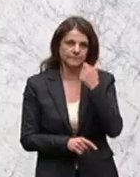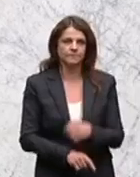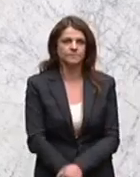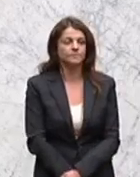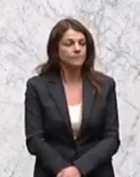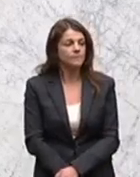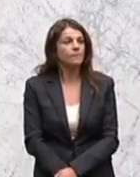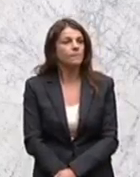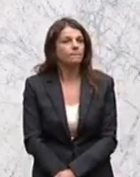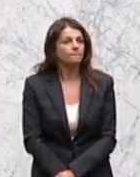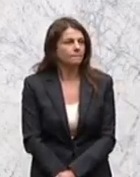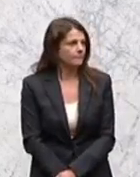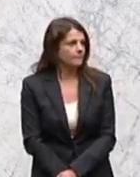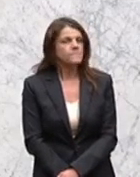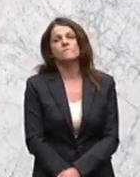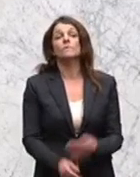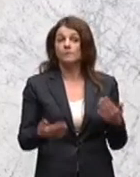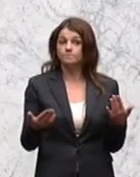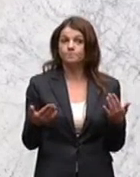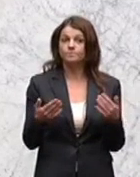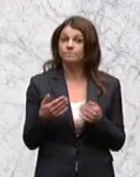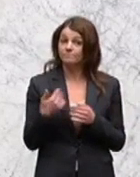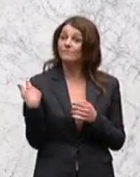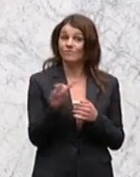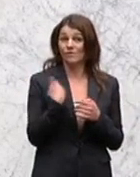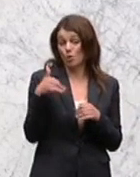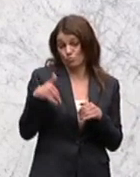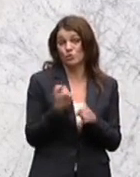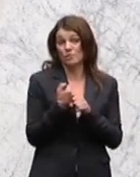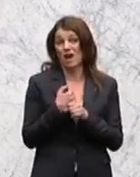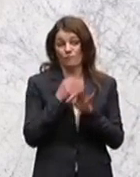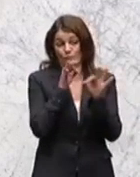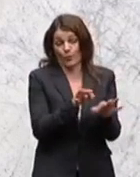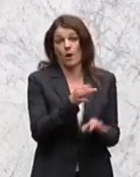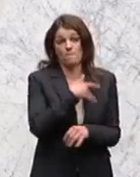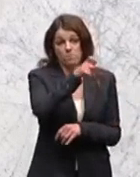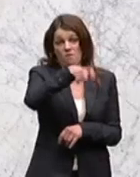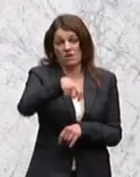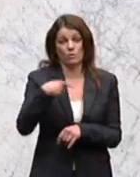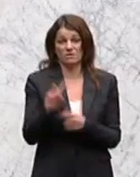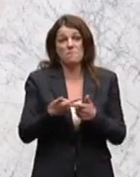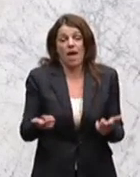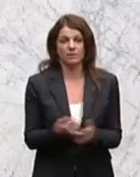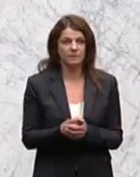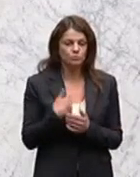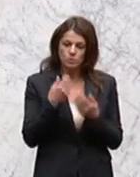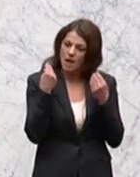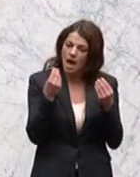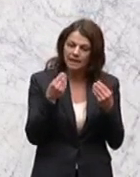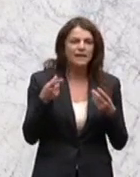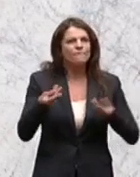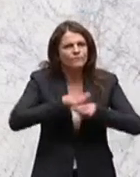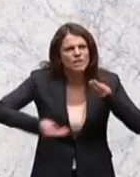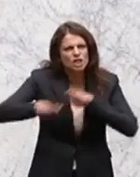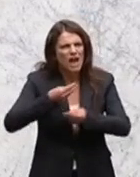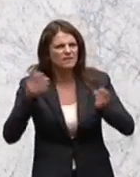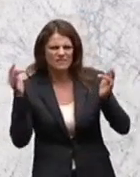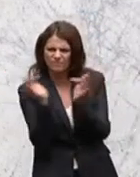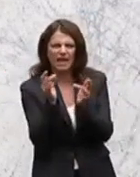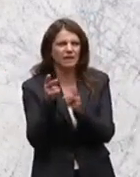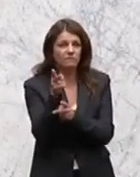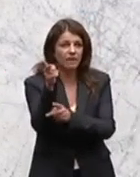diese Mehrausgaben begrüße ich sehr, denn es ist die allererste Aufgabe des Staates, für die Unversehrtheit